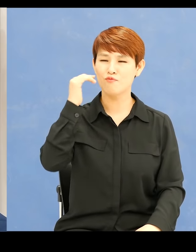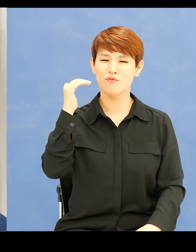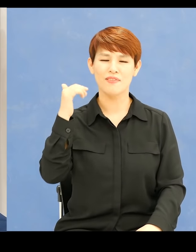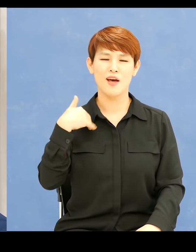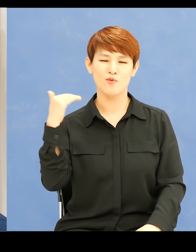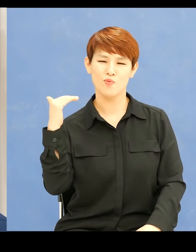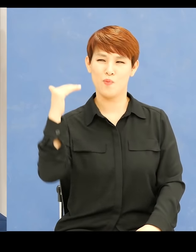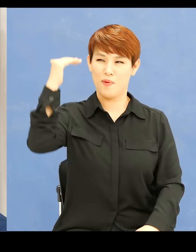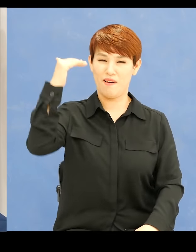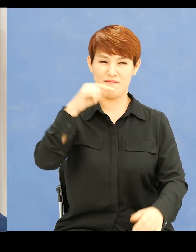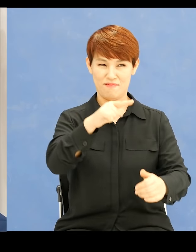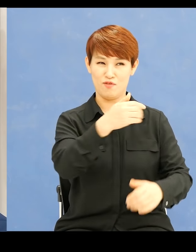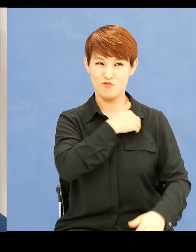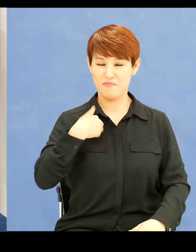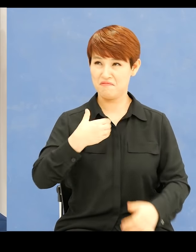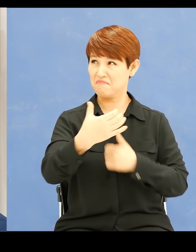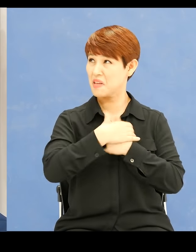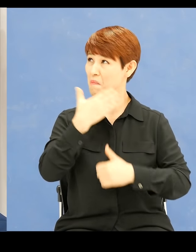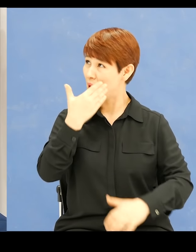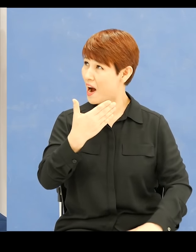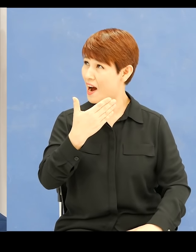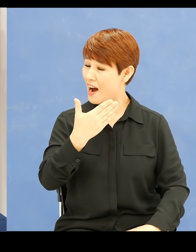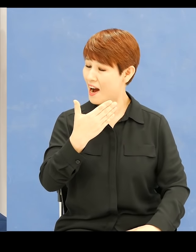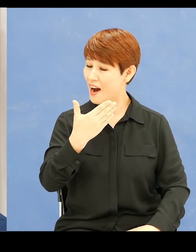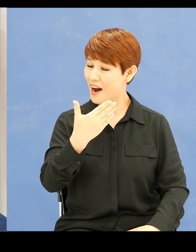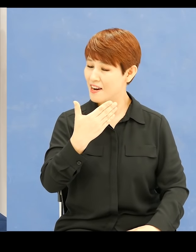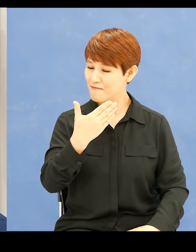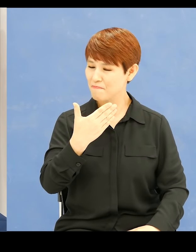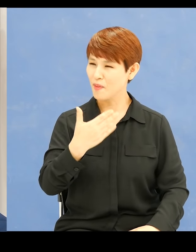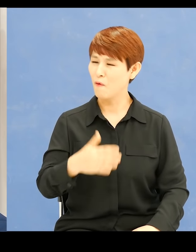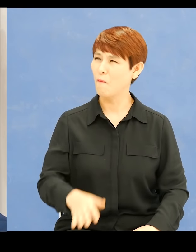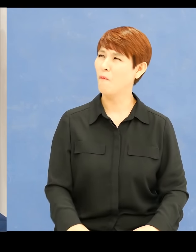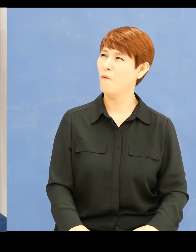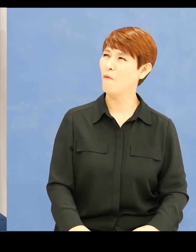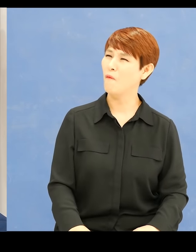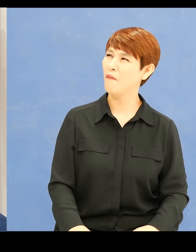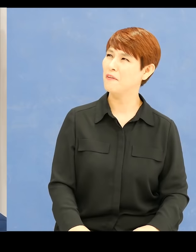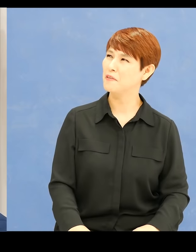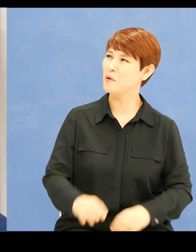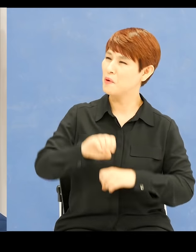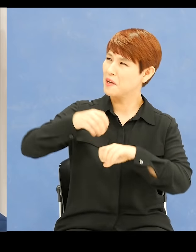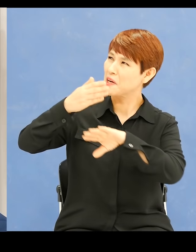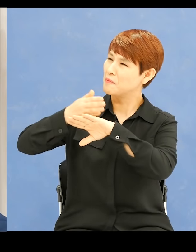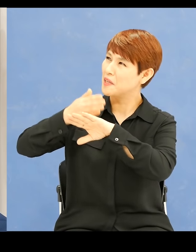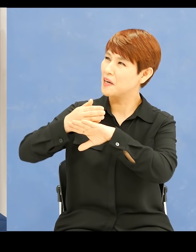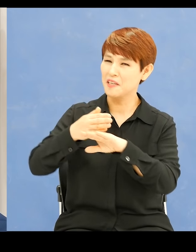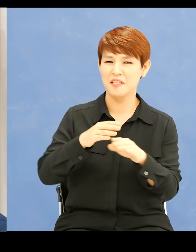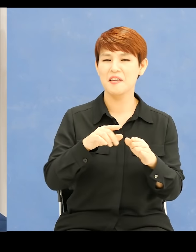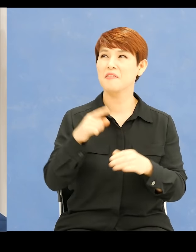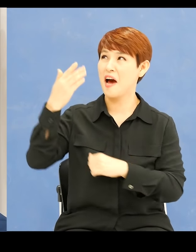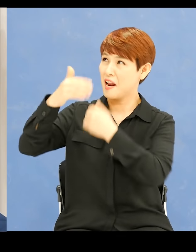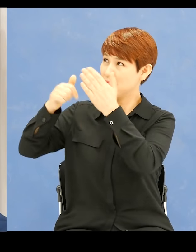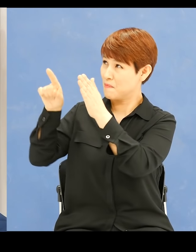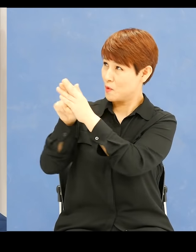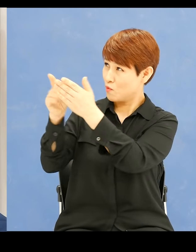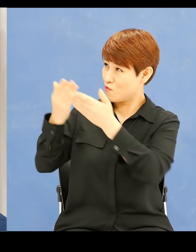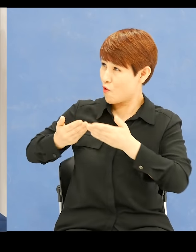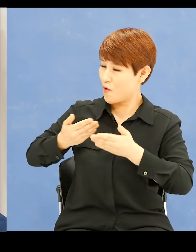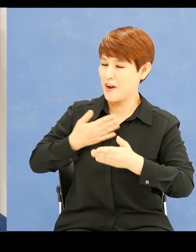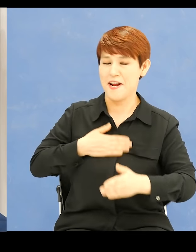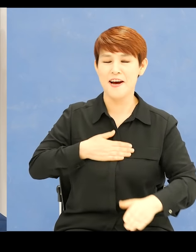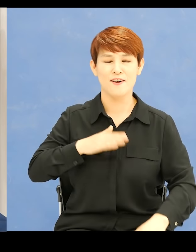높아져서 7권도 커버할 수 있다는 거죠. 주님이 저를 너무 과대평가해 주시는 건데 감사한데 믿어준다고 생각을